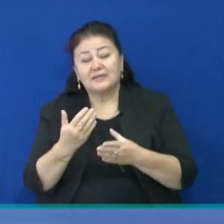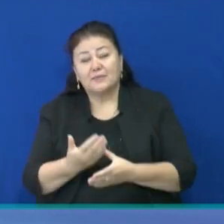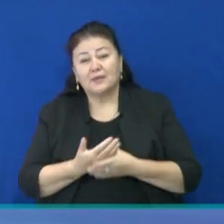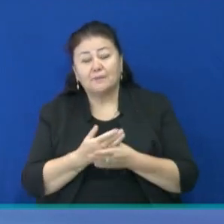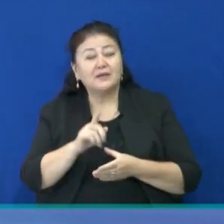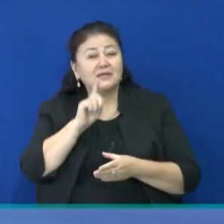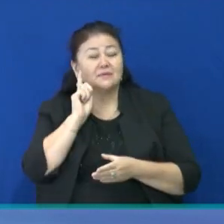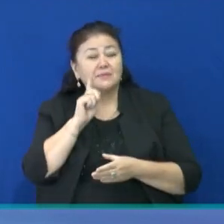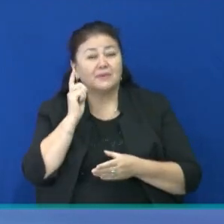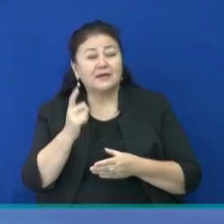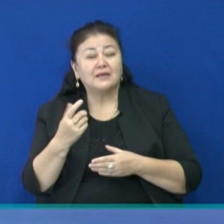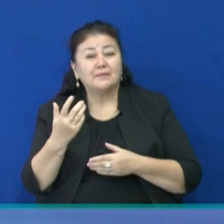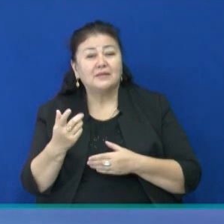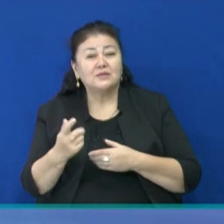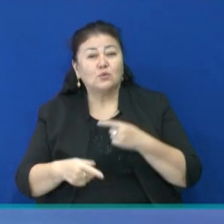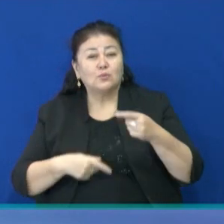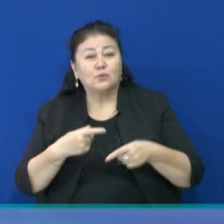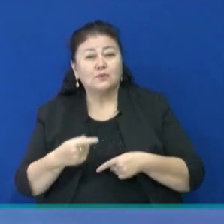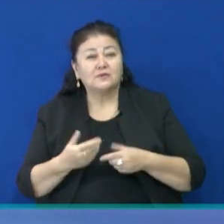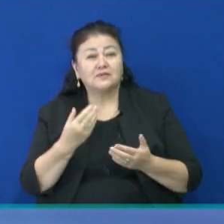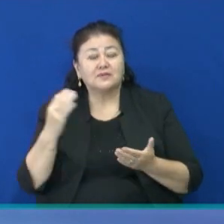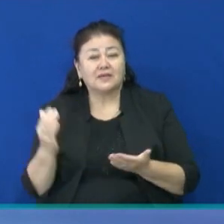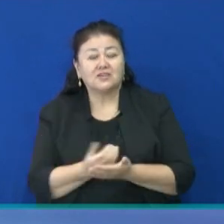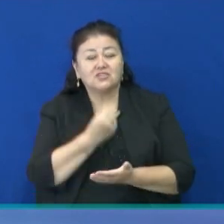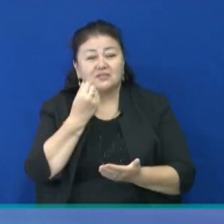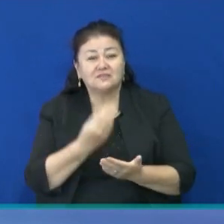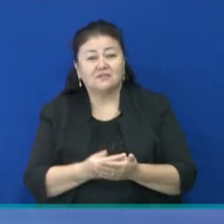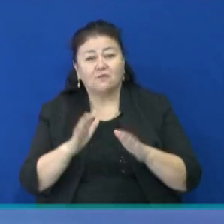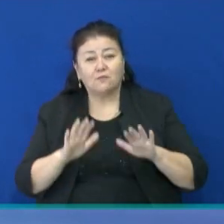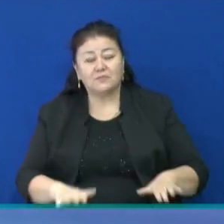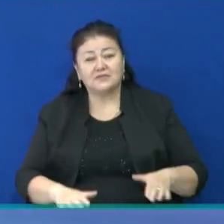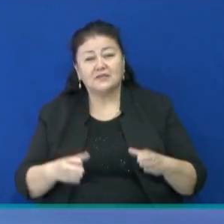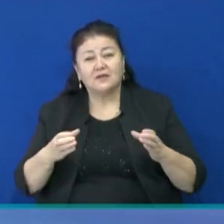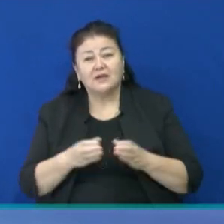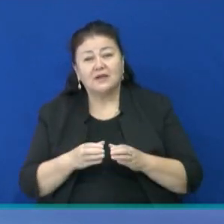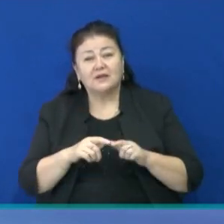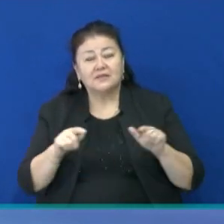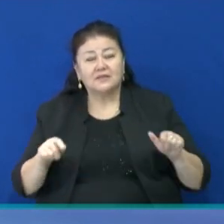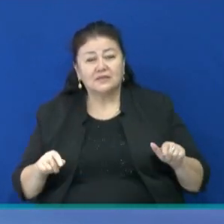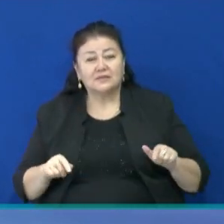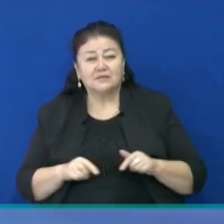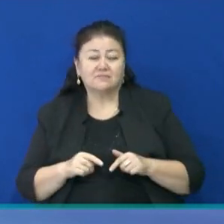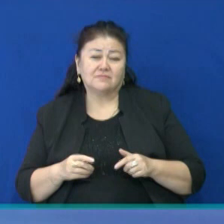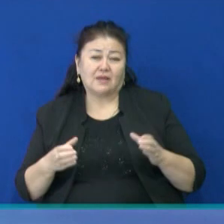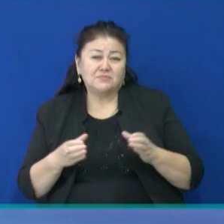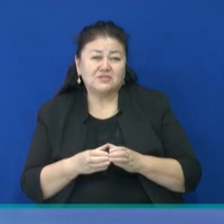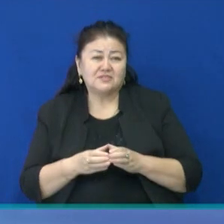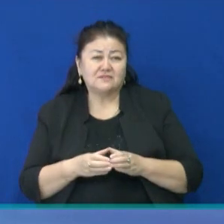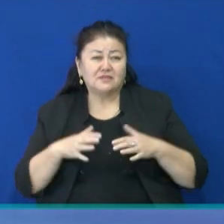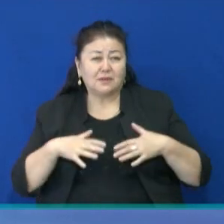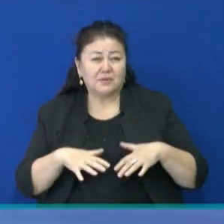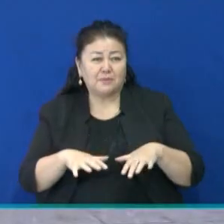молодого поколения, обретению своего места в обществе, не оставаясь в стороне от проведения общественно значимых мероприятий.